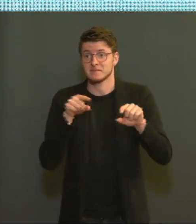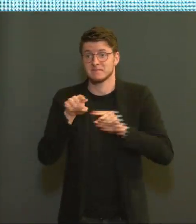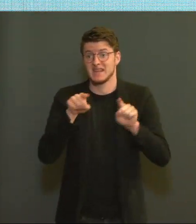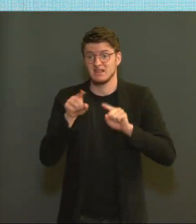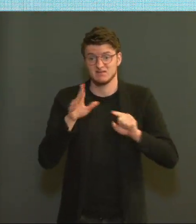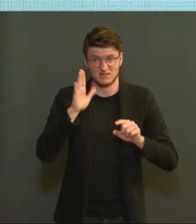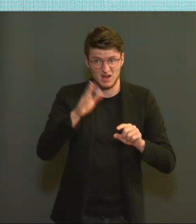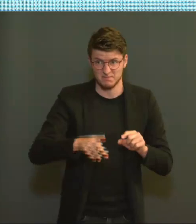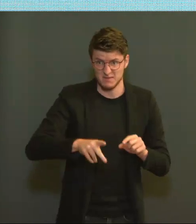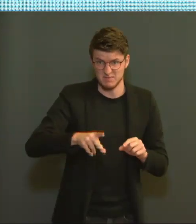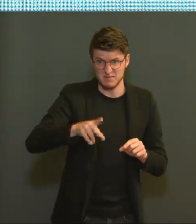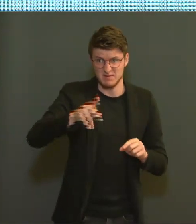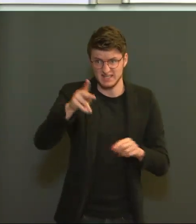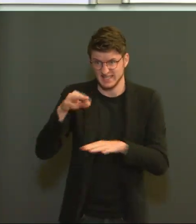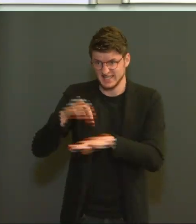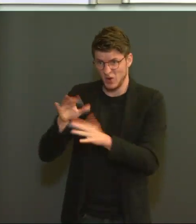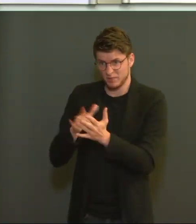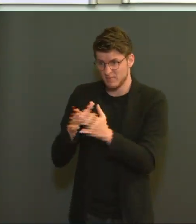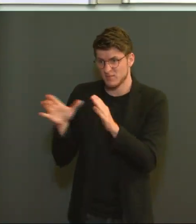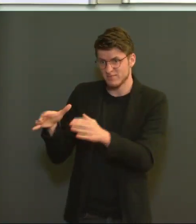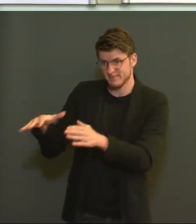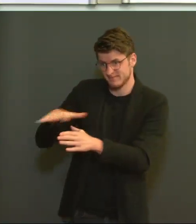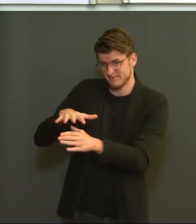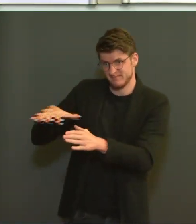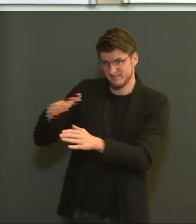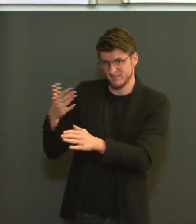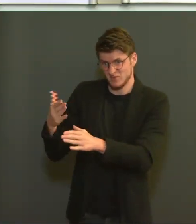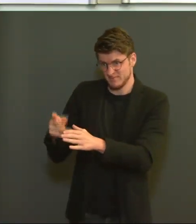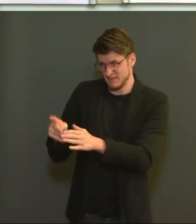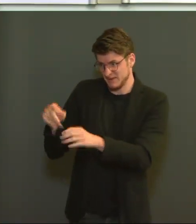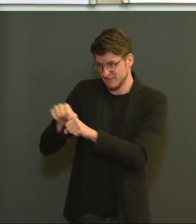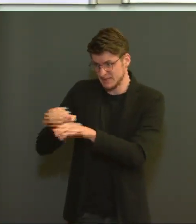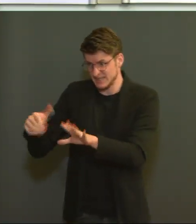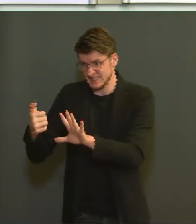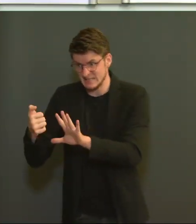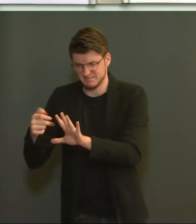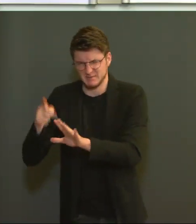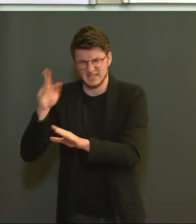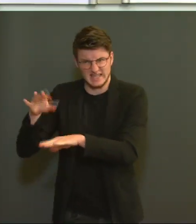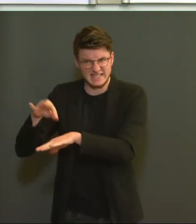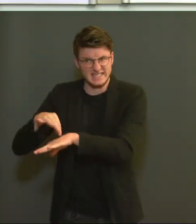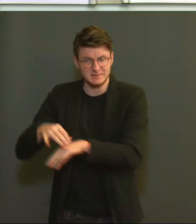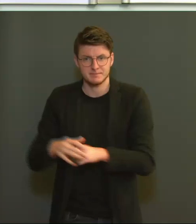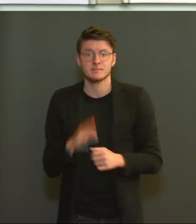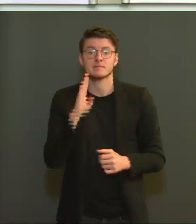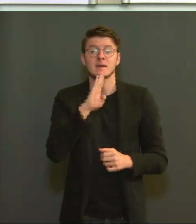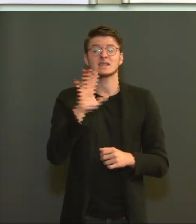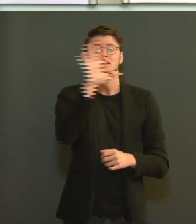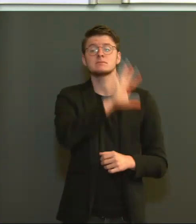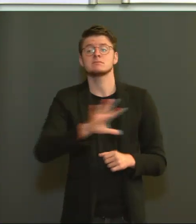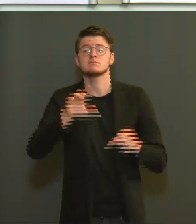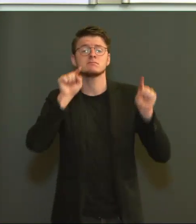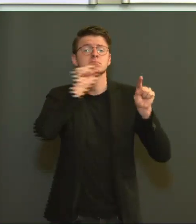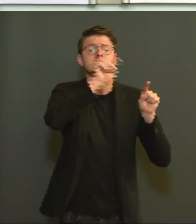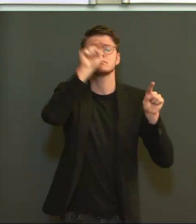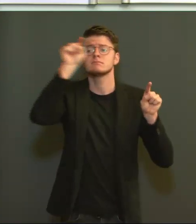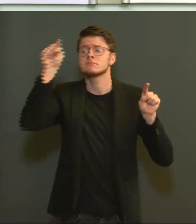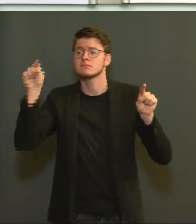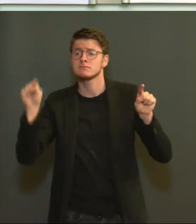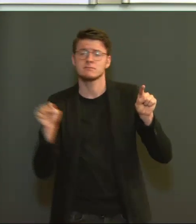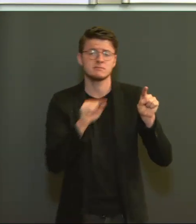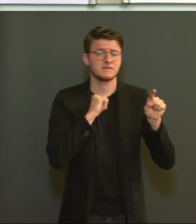Wat de regionale verschillen betreft zien we dat de toenames zich nog steeds over het gehele land